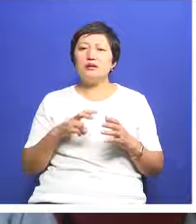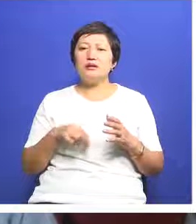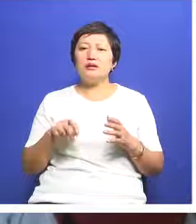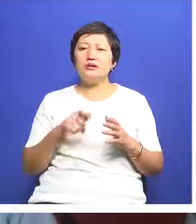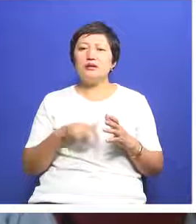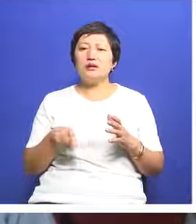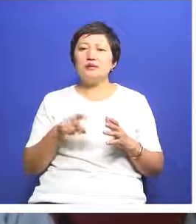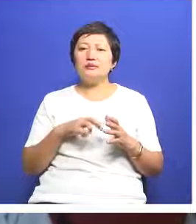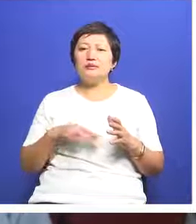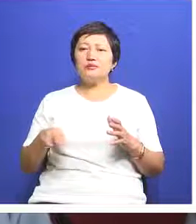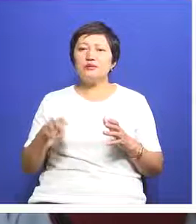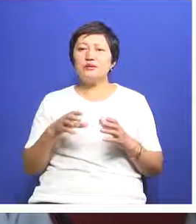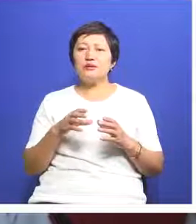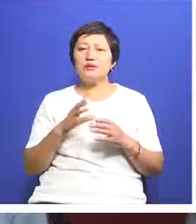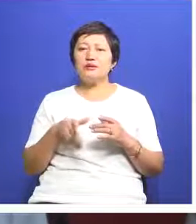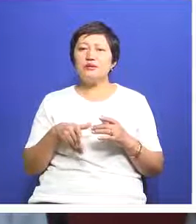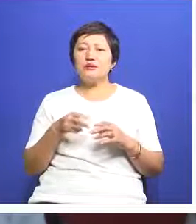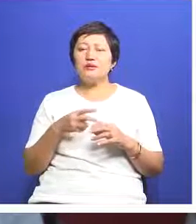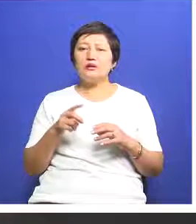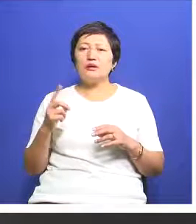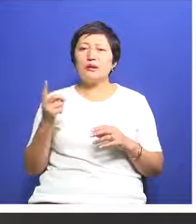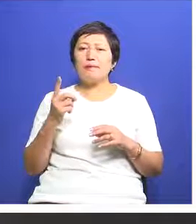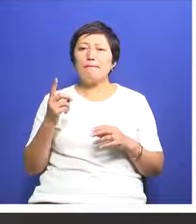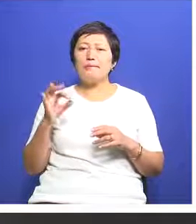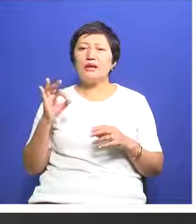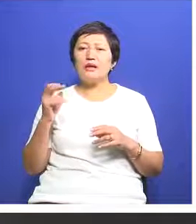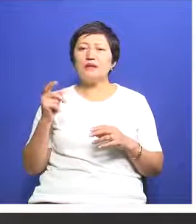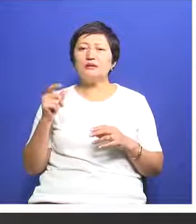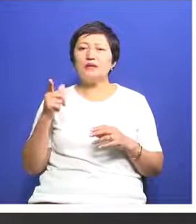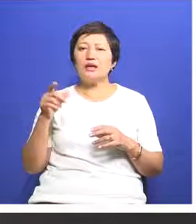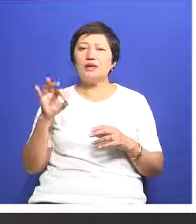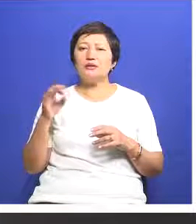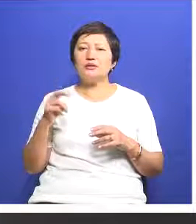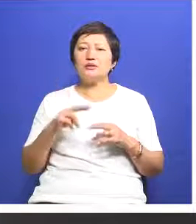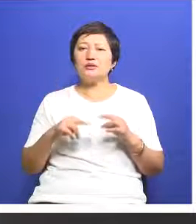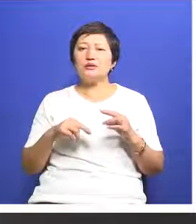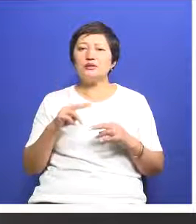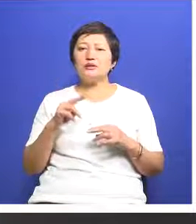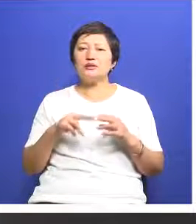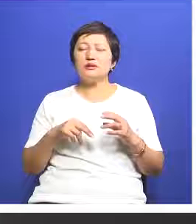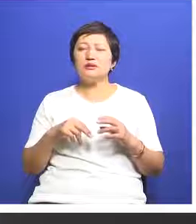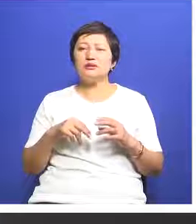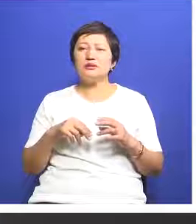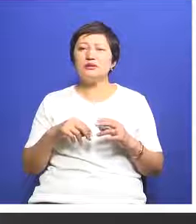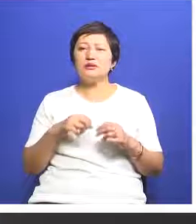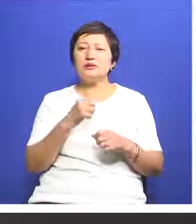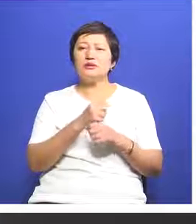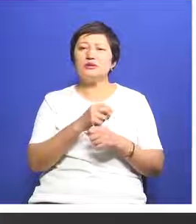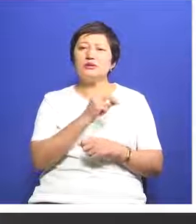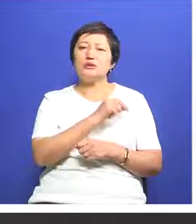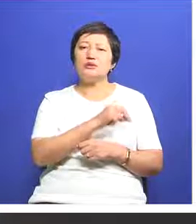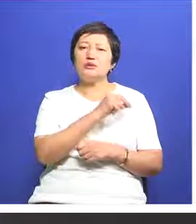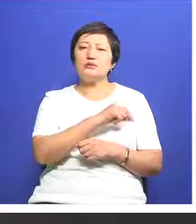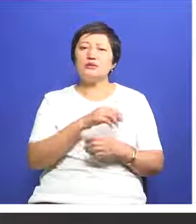263 миллион теңгеге. Бірлік ауылының газ жеткізуші құрылысы қазіргі таңда жүргізіліп жатыр.